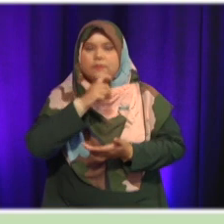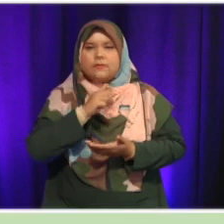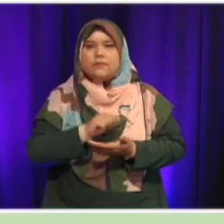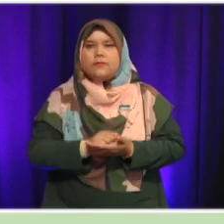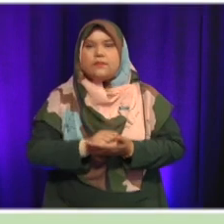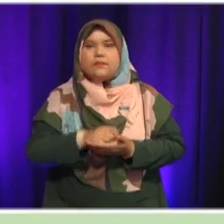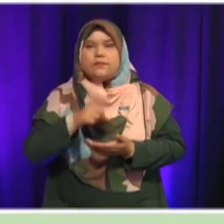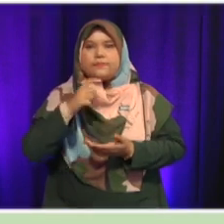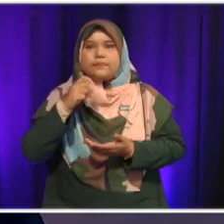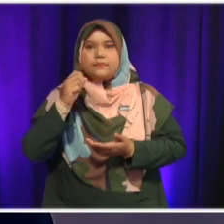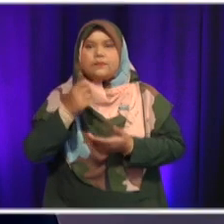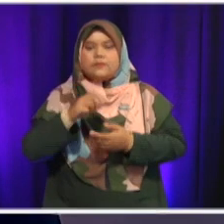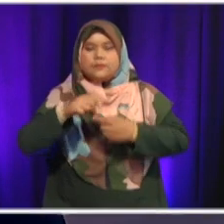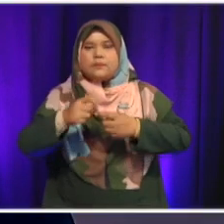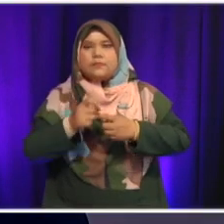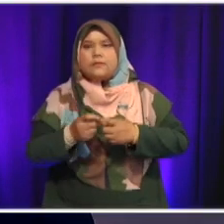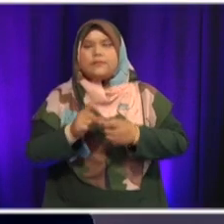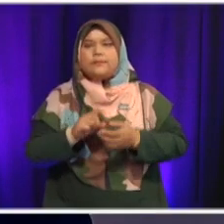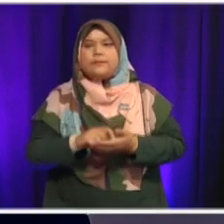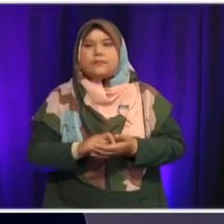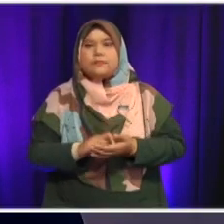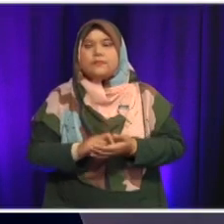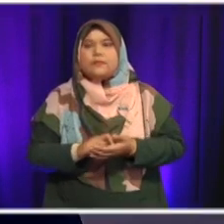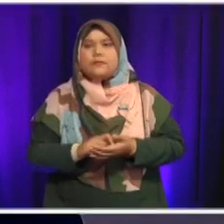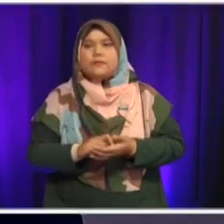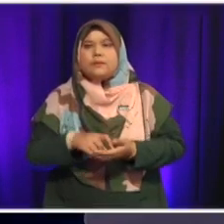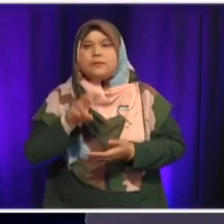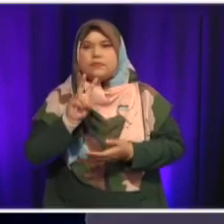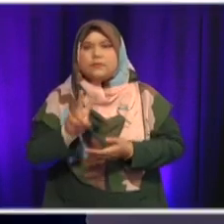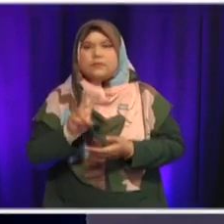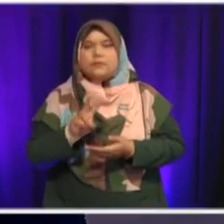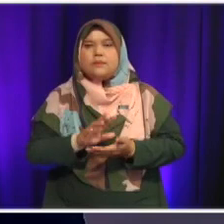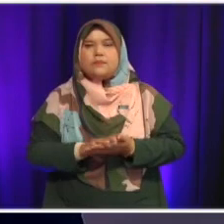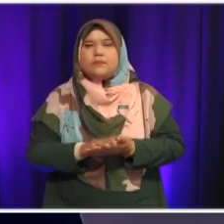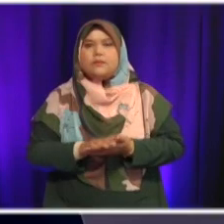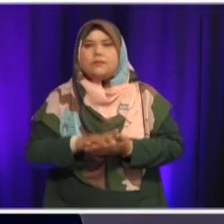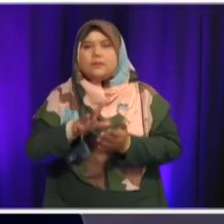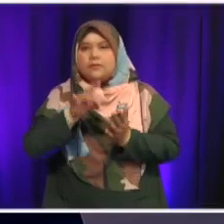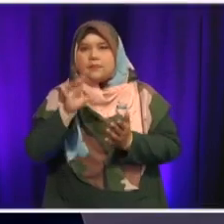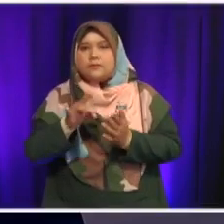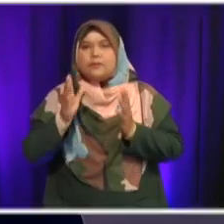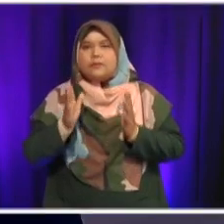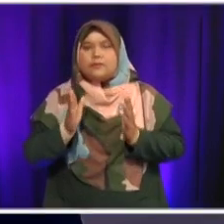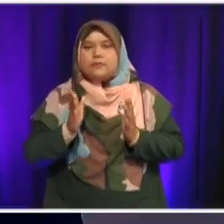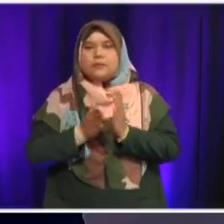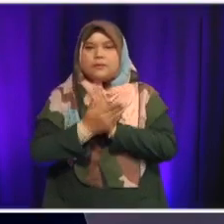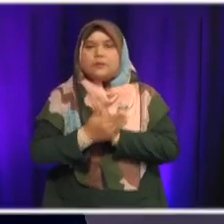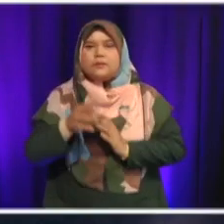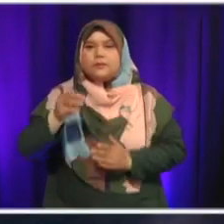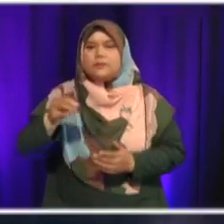kekacau maksudnya nunggu dua ini bahan bumbu dua bahan yang boleh dipilih oleh murid hmm